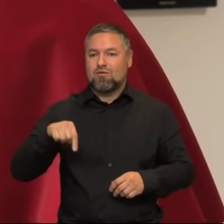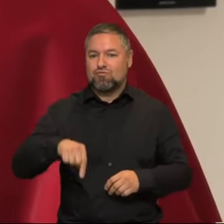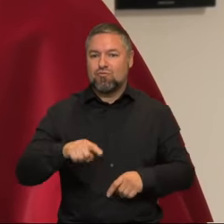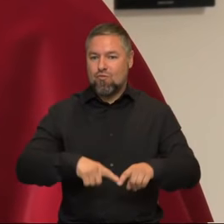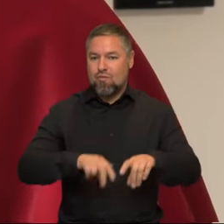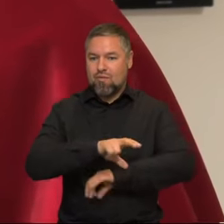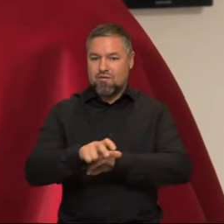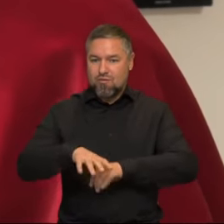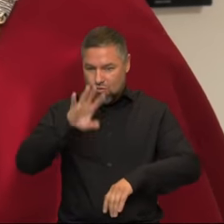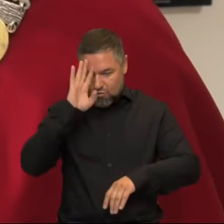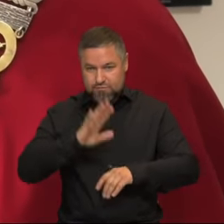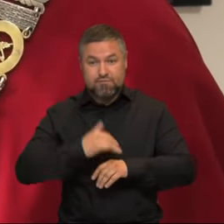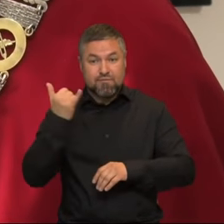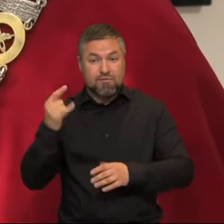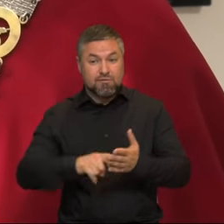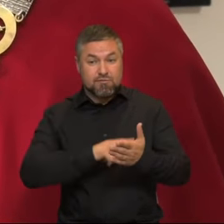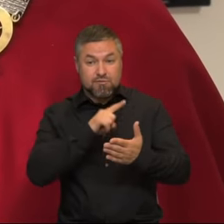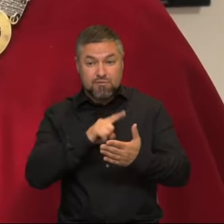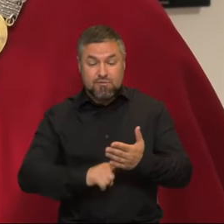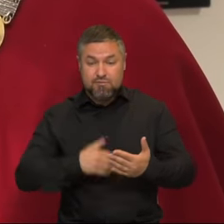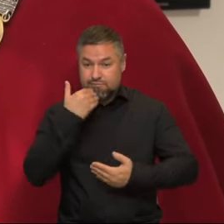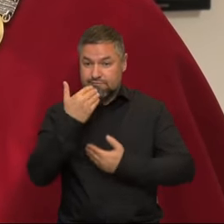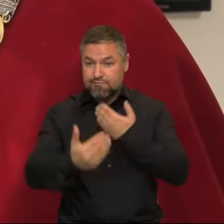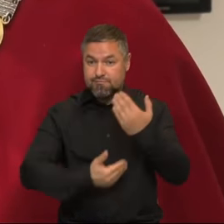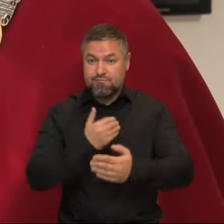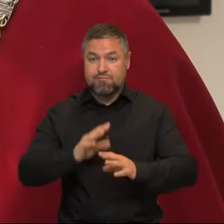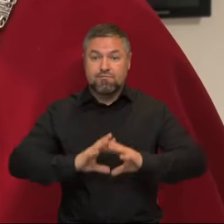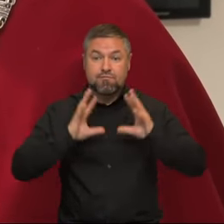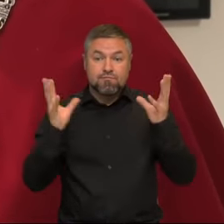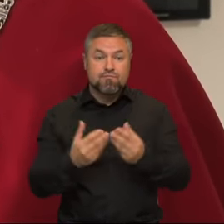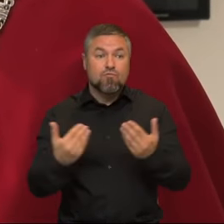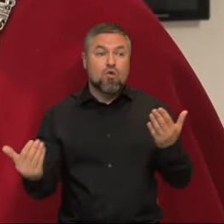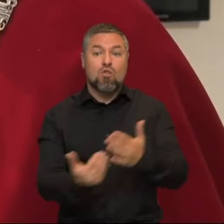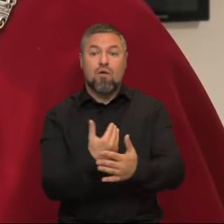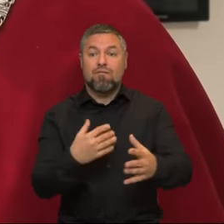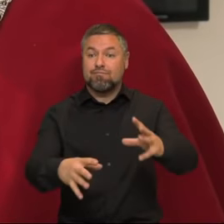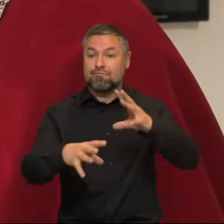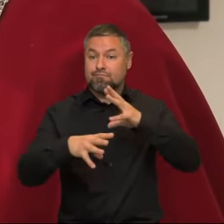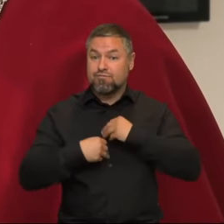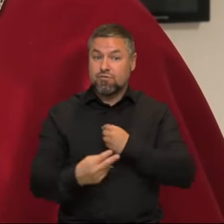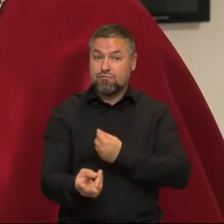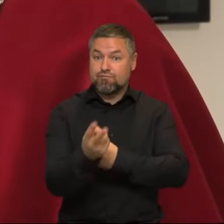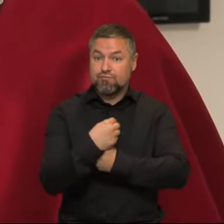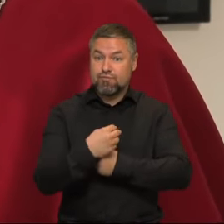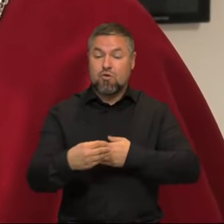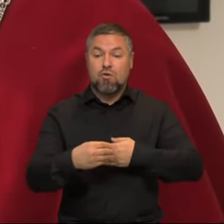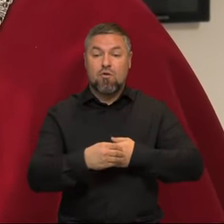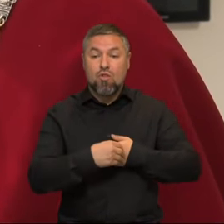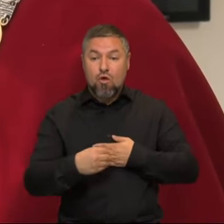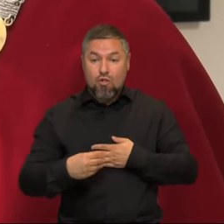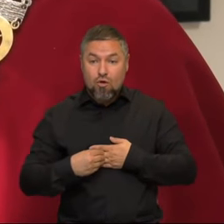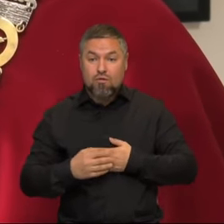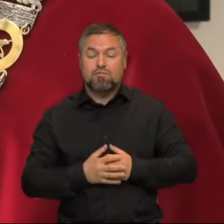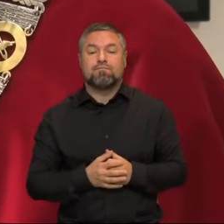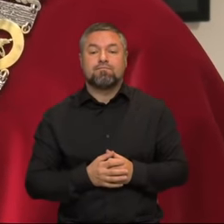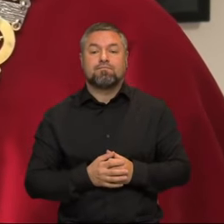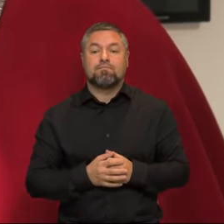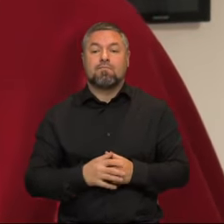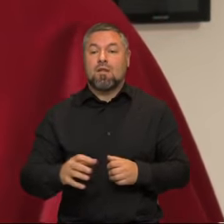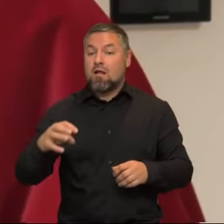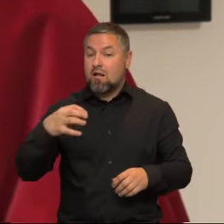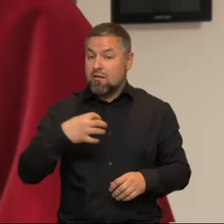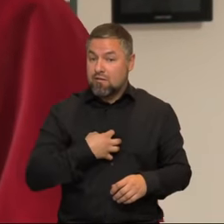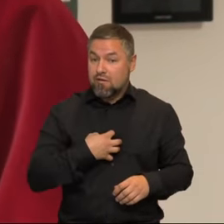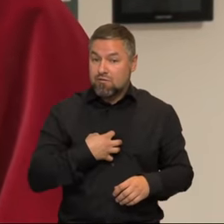uczelni. Jeszcze raz gratuluję wszystkim nowo przyjętym doktorantom, a